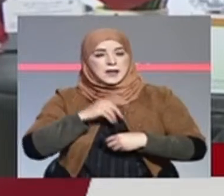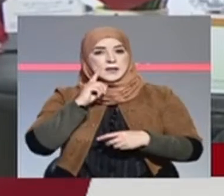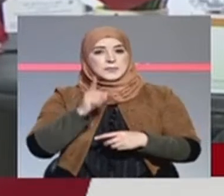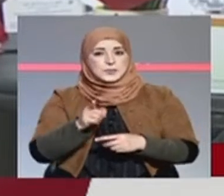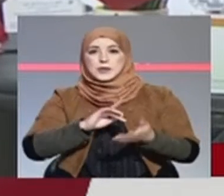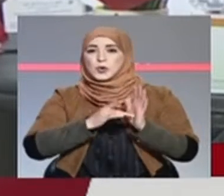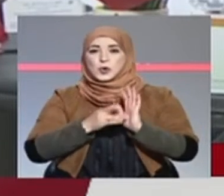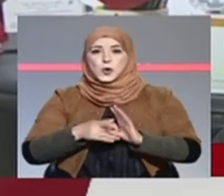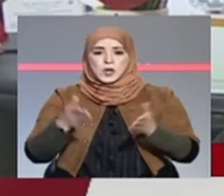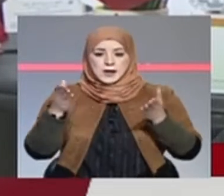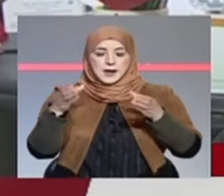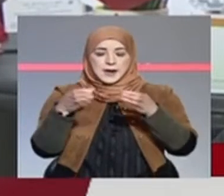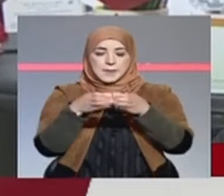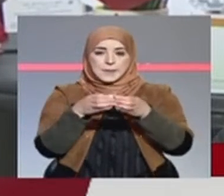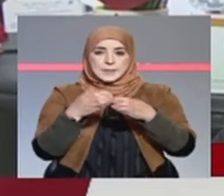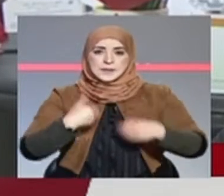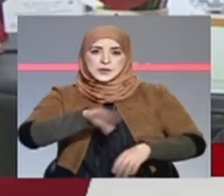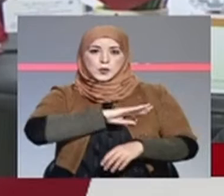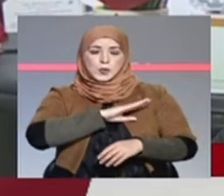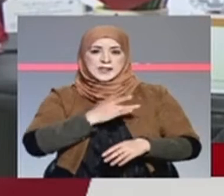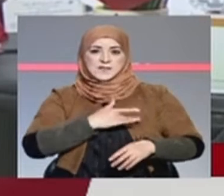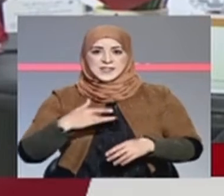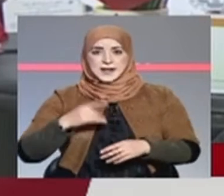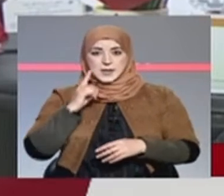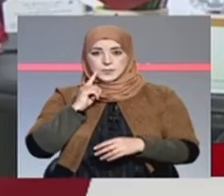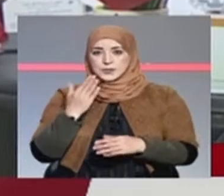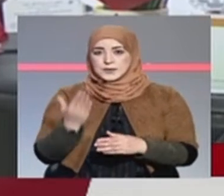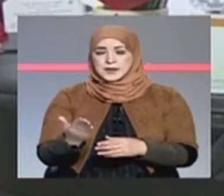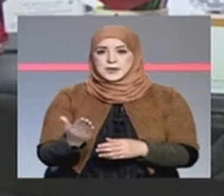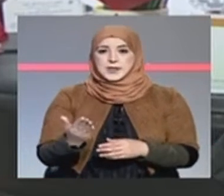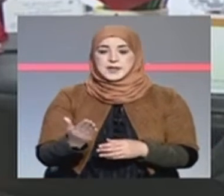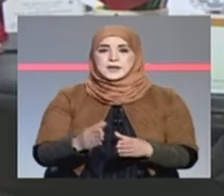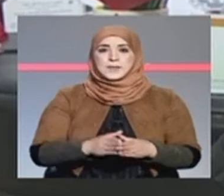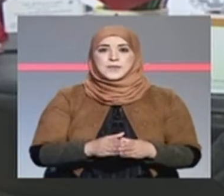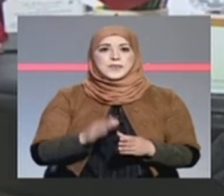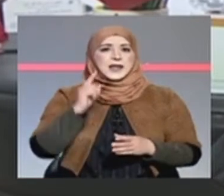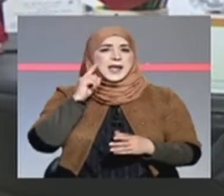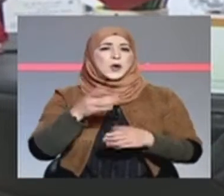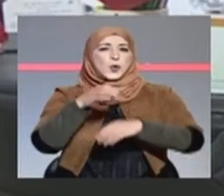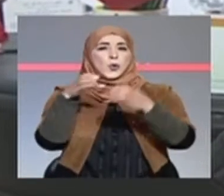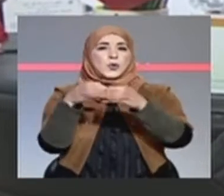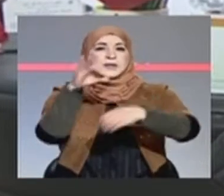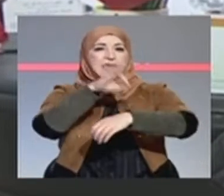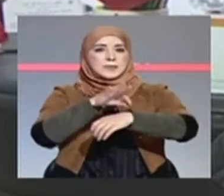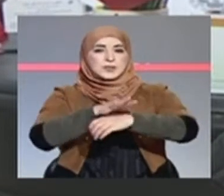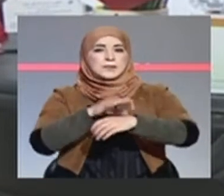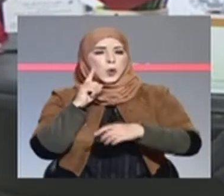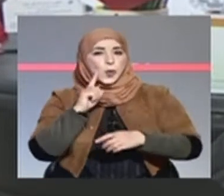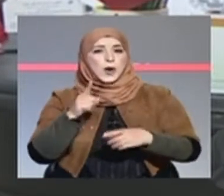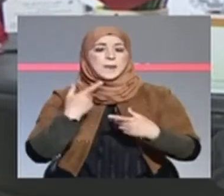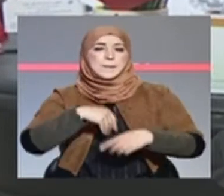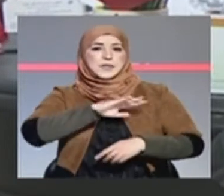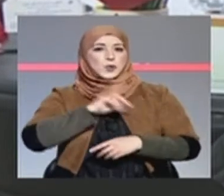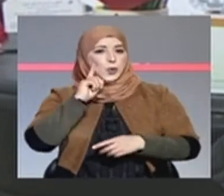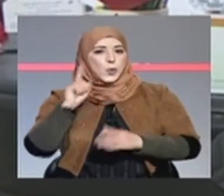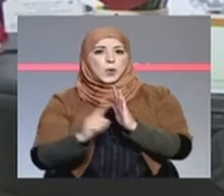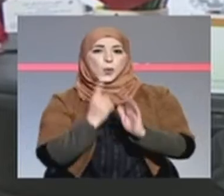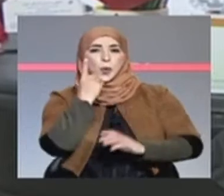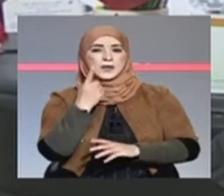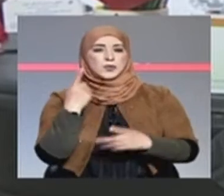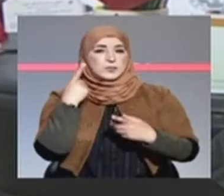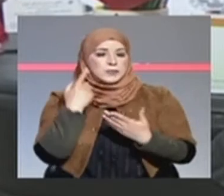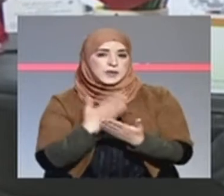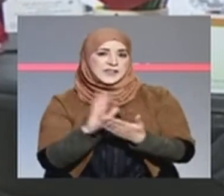القطاع الصحي لانه معناها وكانه قاعد يحارب واحده معناها وعمليات صوره اللي كانت